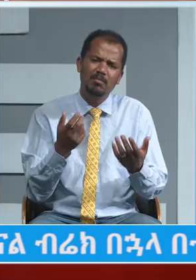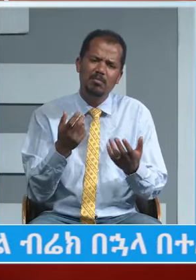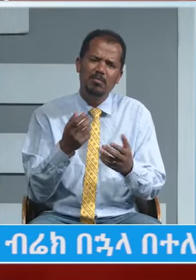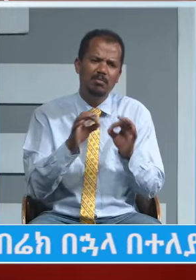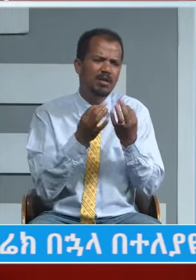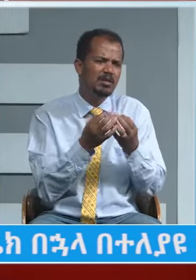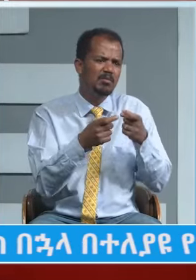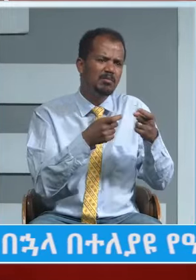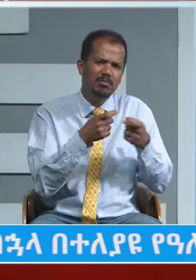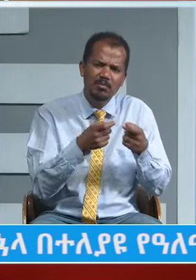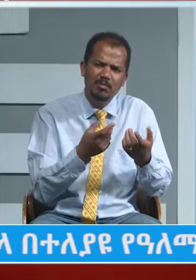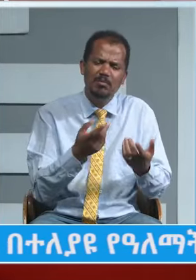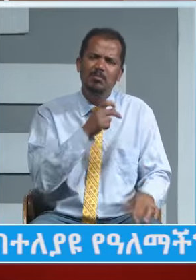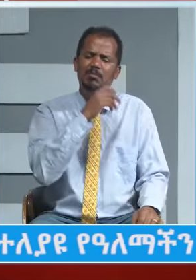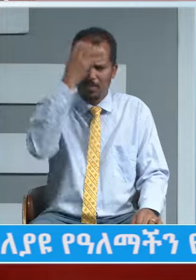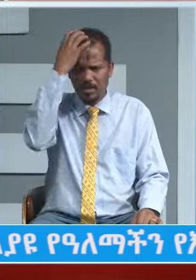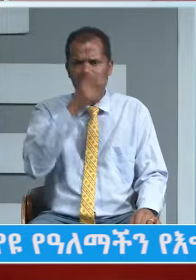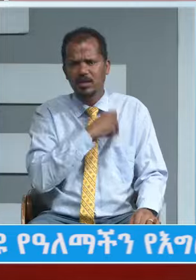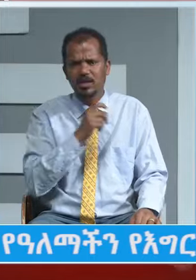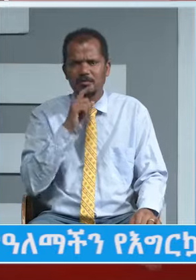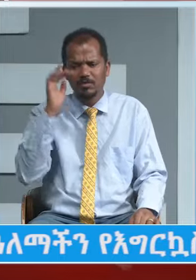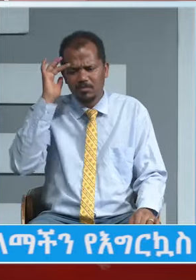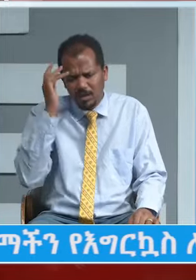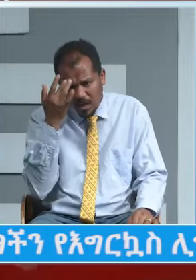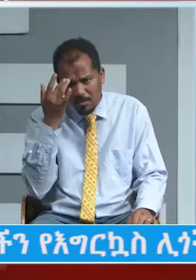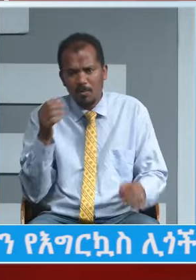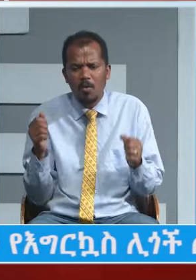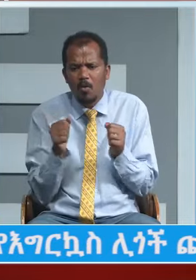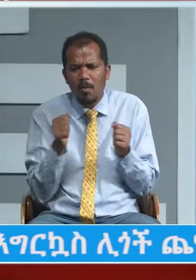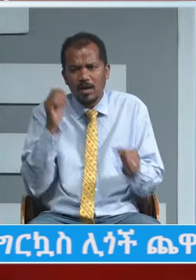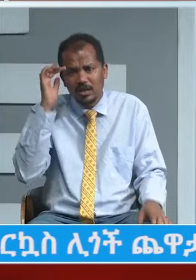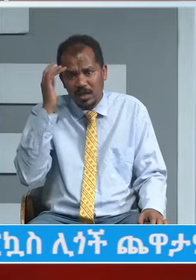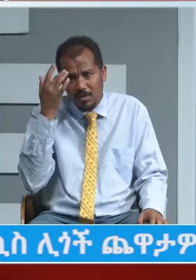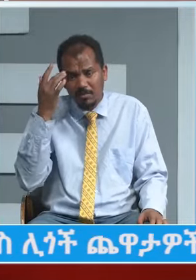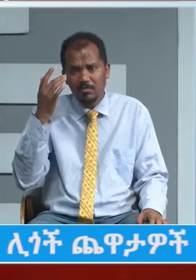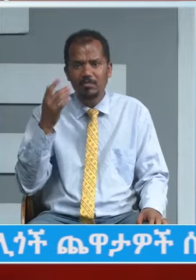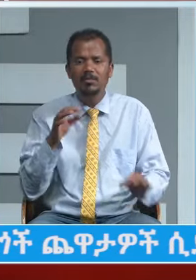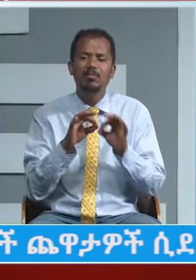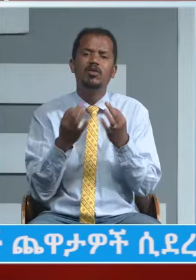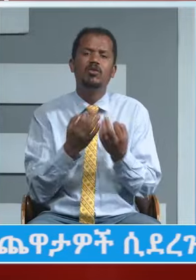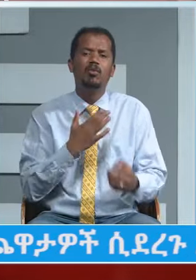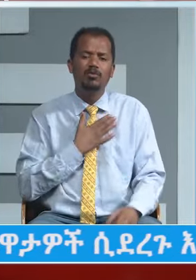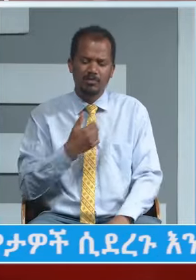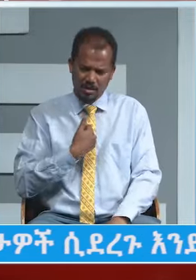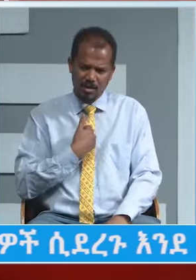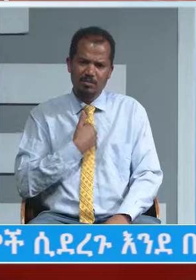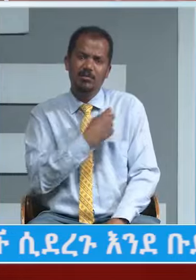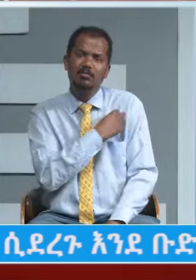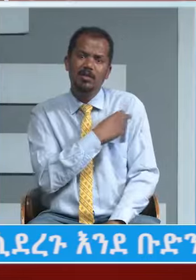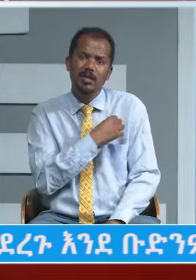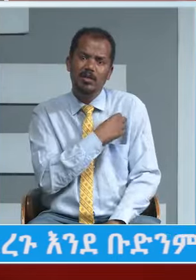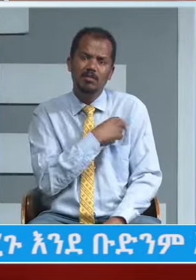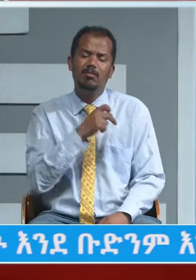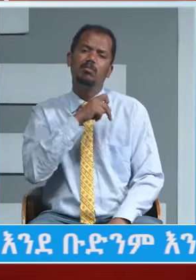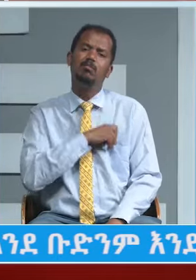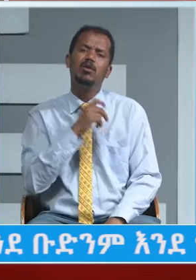የምንወጣው። ቤተሰብና አስተዳድሮ በደሞዝ ነው። በሽታ ሲከሰት ደግሞ ወባ ሲይዘን ያው ቤተሰቦቻችንና ራሳችንም